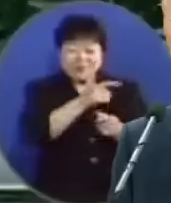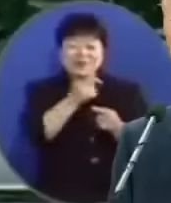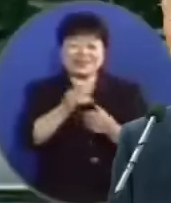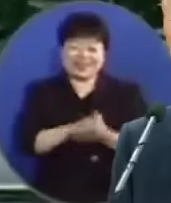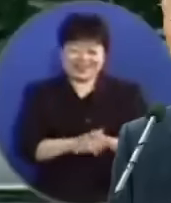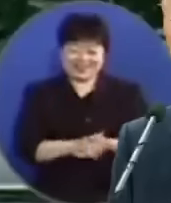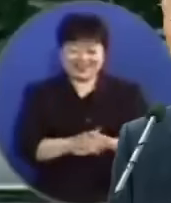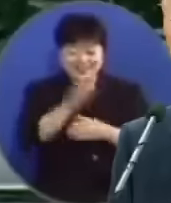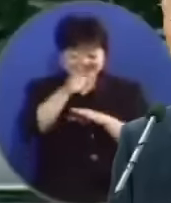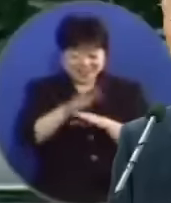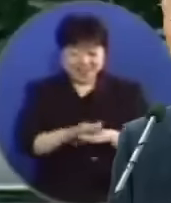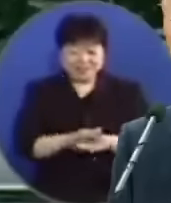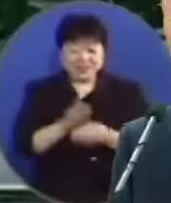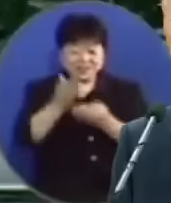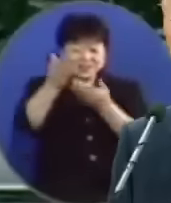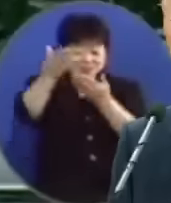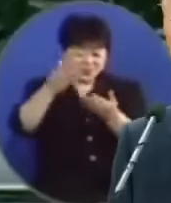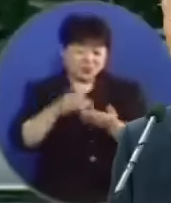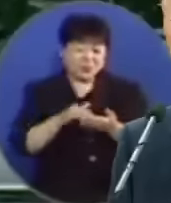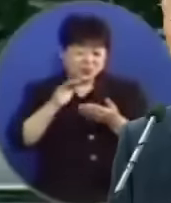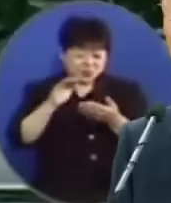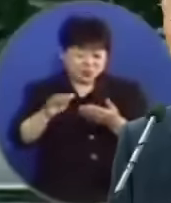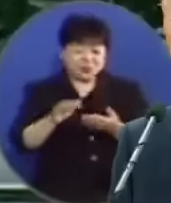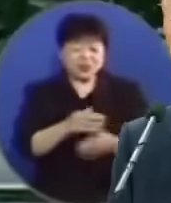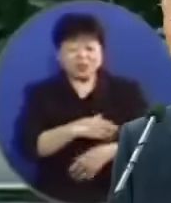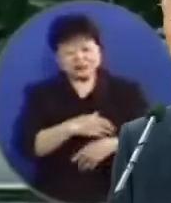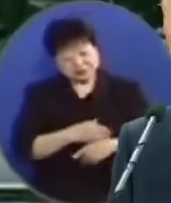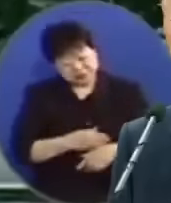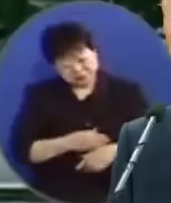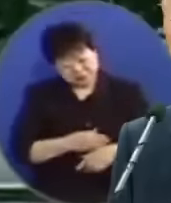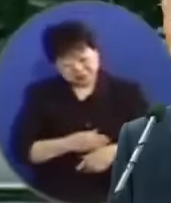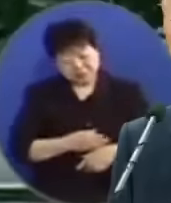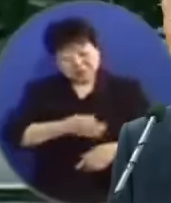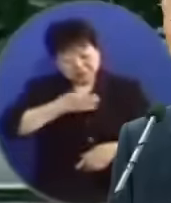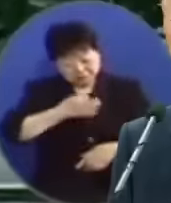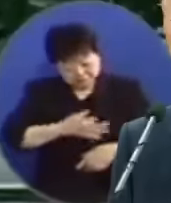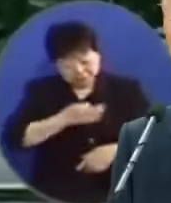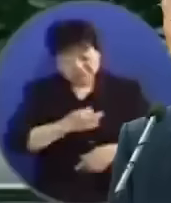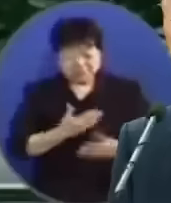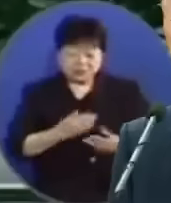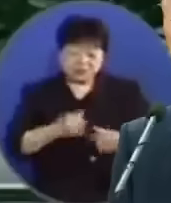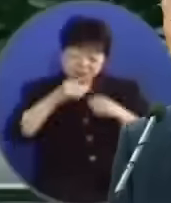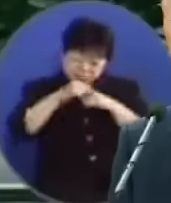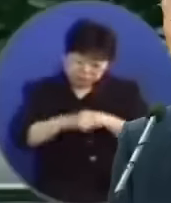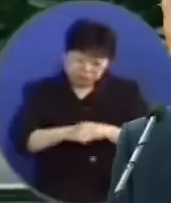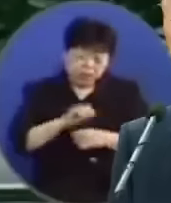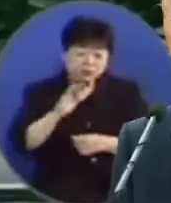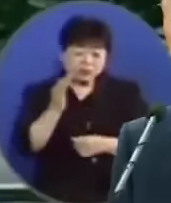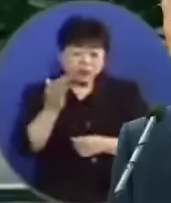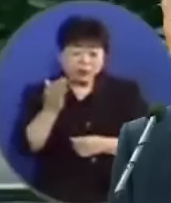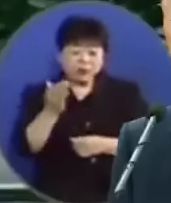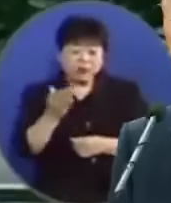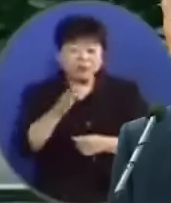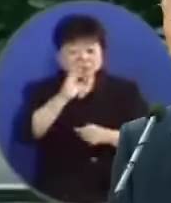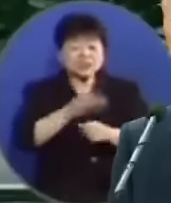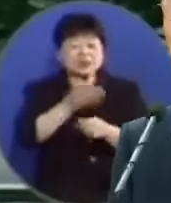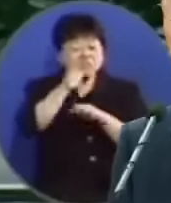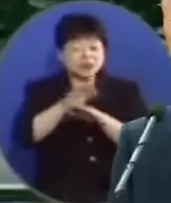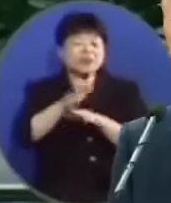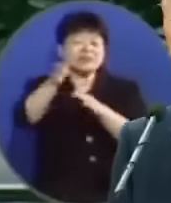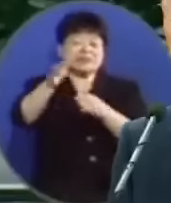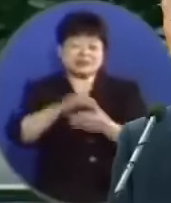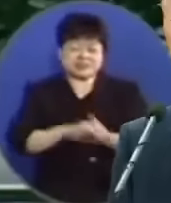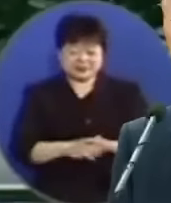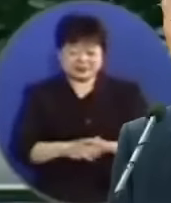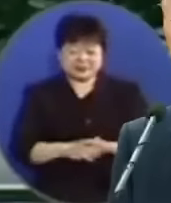것입니다. 예배를 보고 난 다음에도 지치고 피곤하고 고달프고 좌절되고 절망되면 그것은 잘못된 예배를 드린